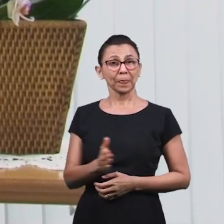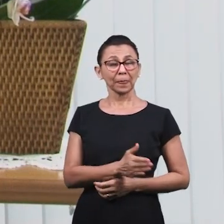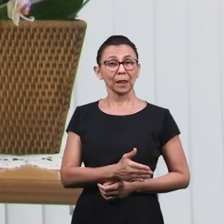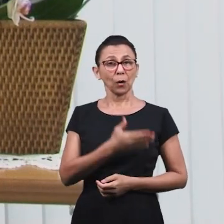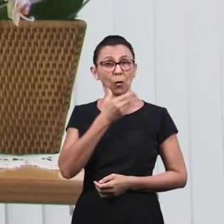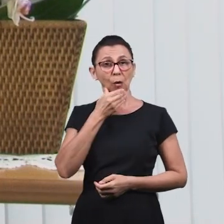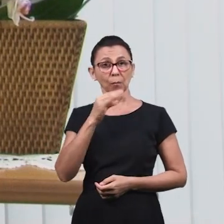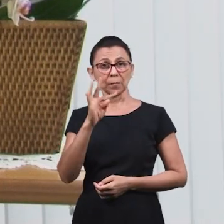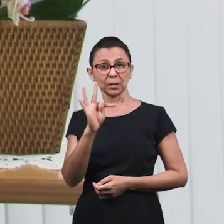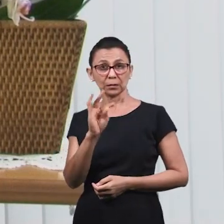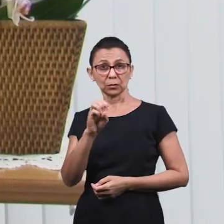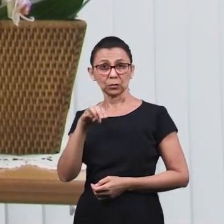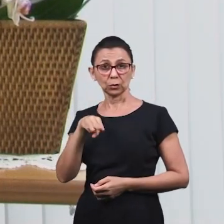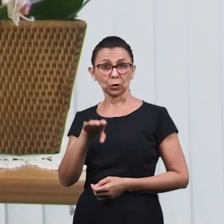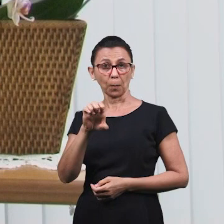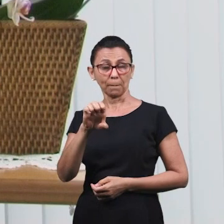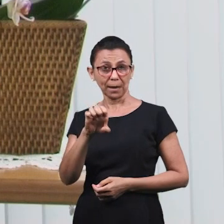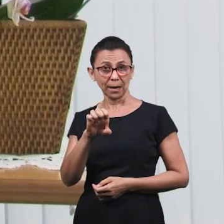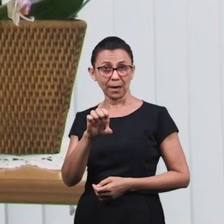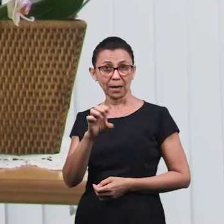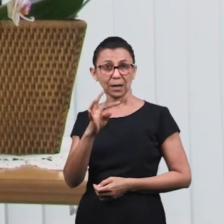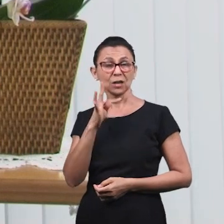soit soumise au Seigneur.